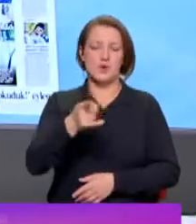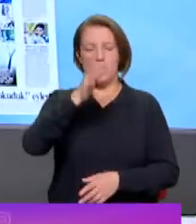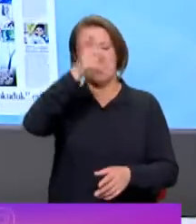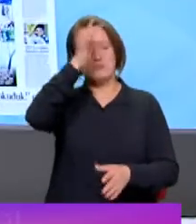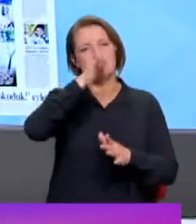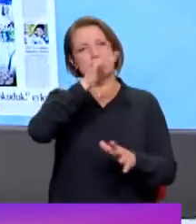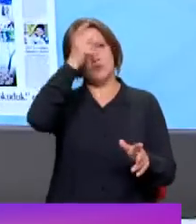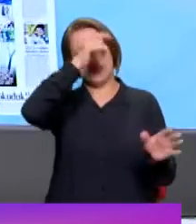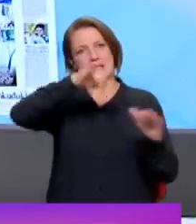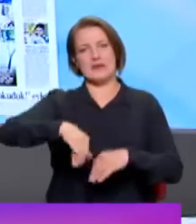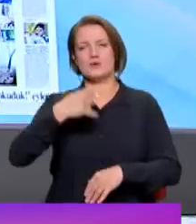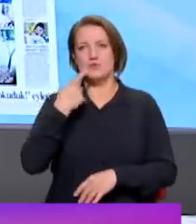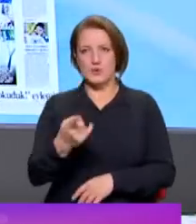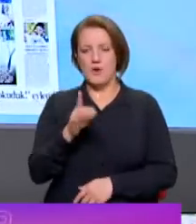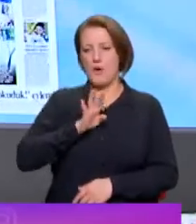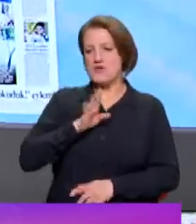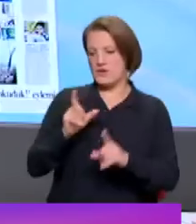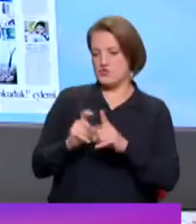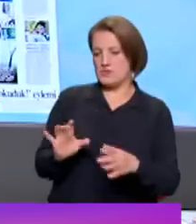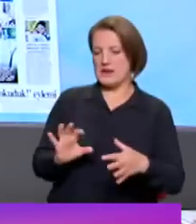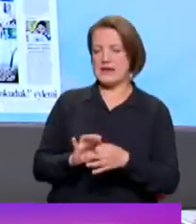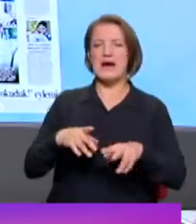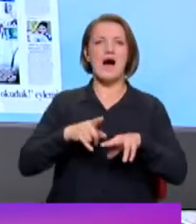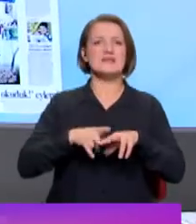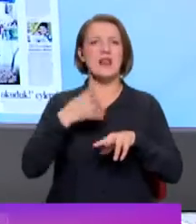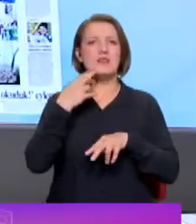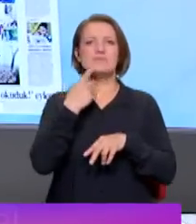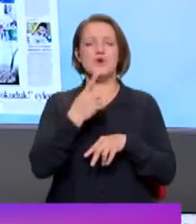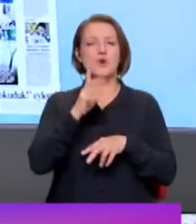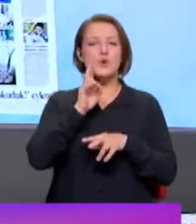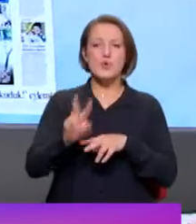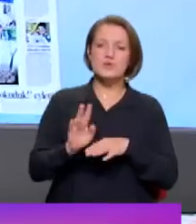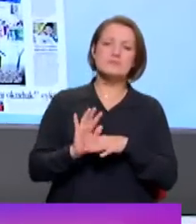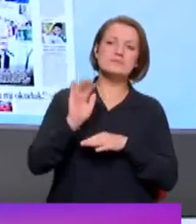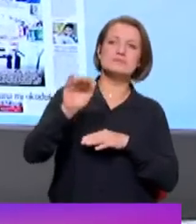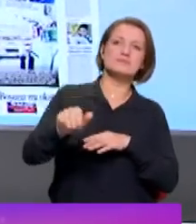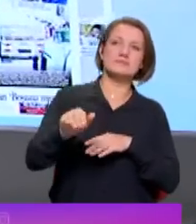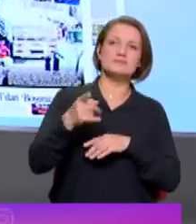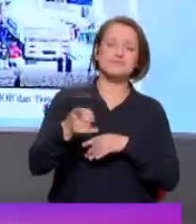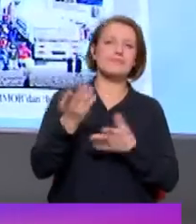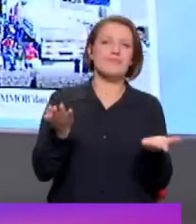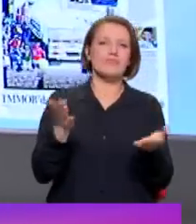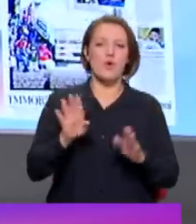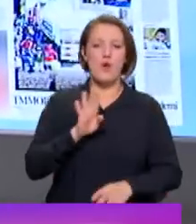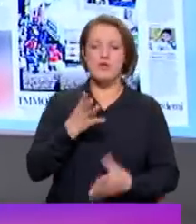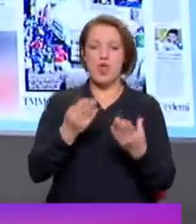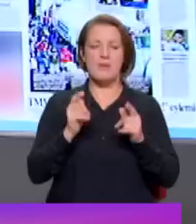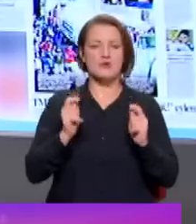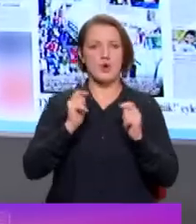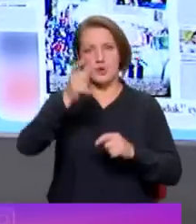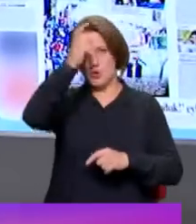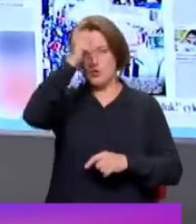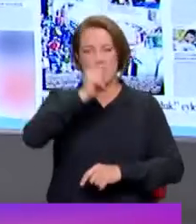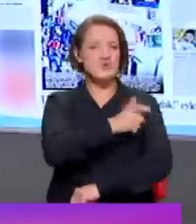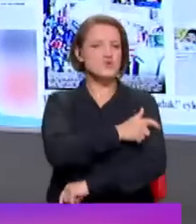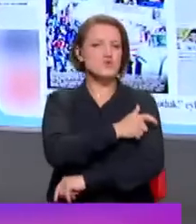mesajda öğrencilerin durumuyla ilgili de Aysel Hanım demiş ki görünenin ötesinde öğrenci olmak çok zor ülkemizde